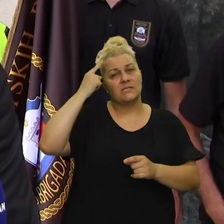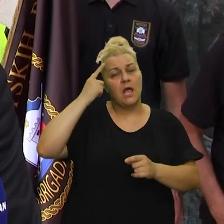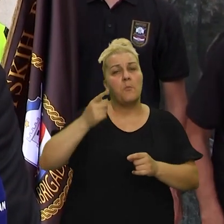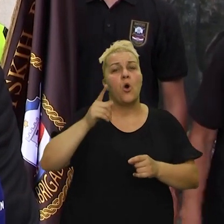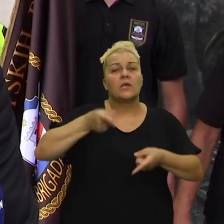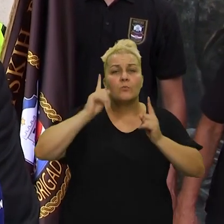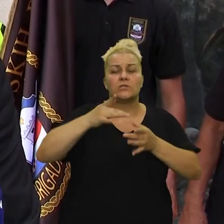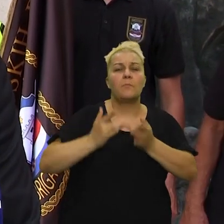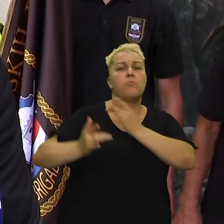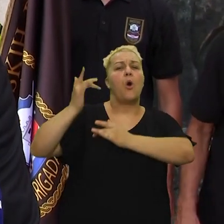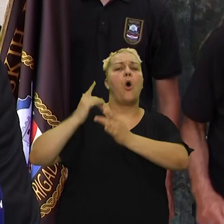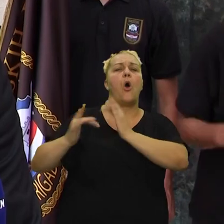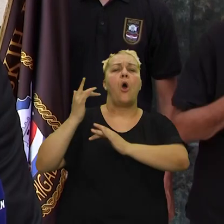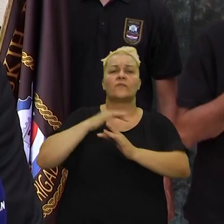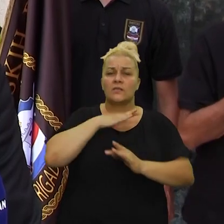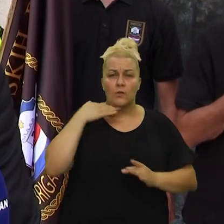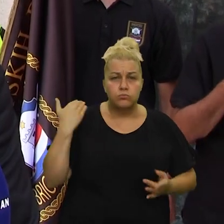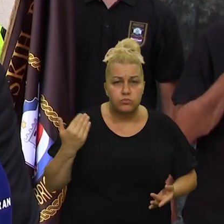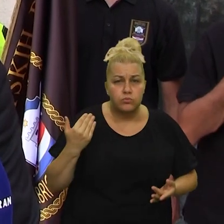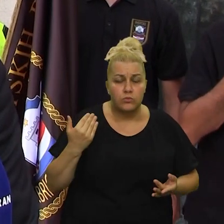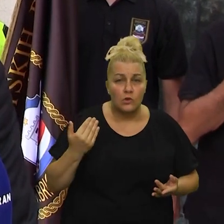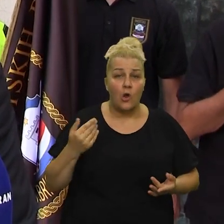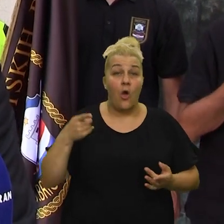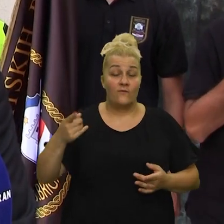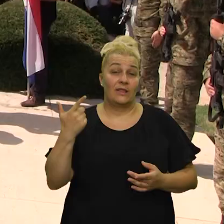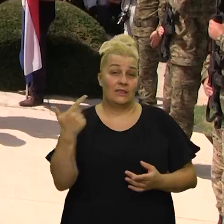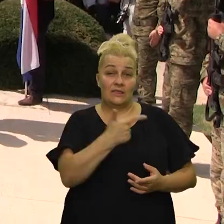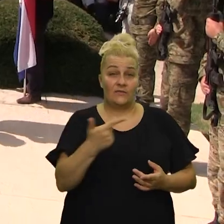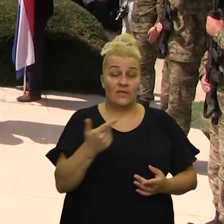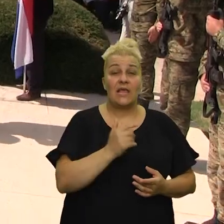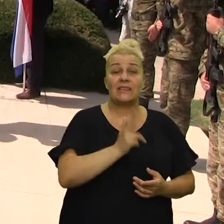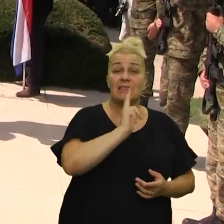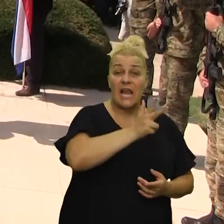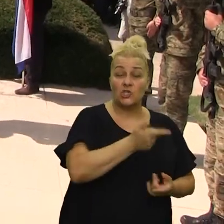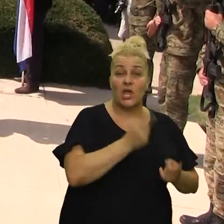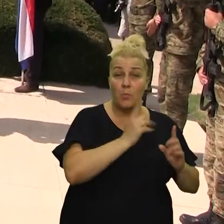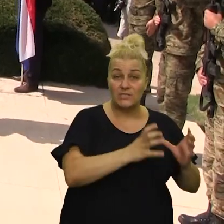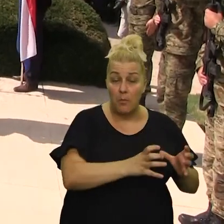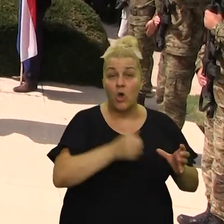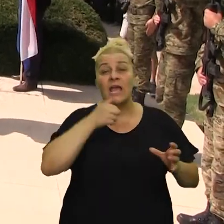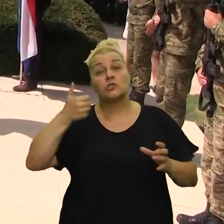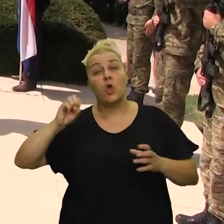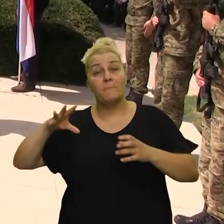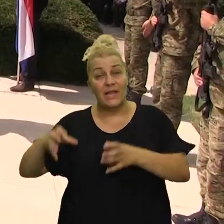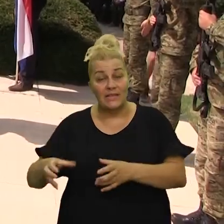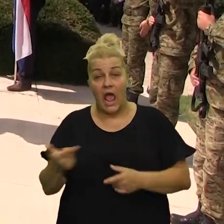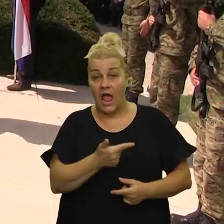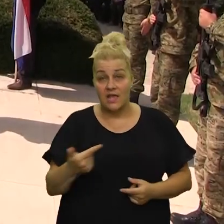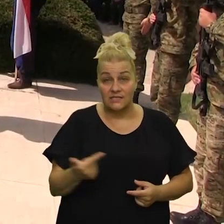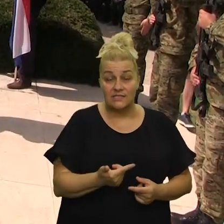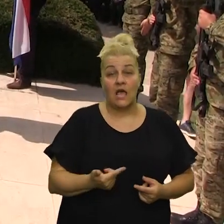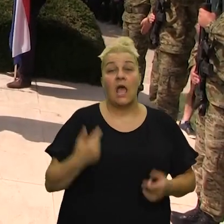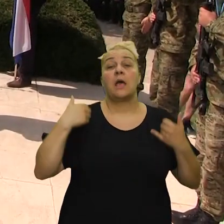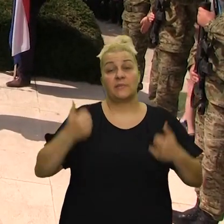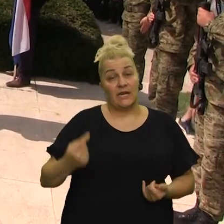svoju domovinu. Evo, ovako malen grad je dao dvije velike postrojbe, to je 3. Imotsku vojnu i 115. brigadu. Danas